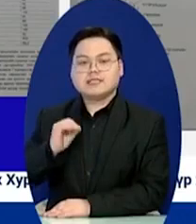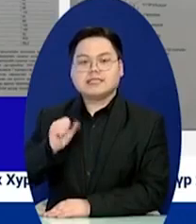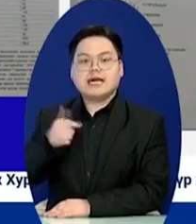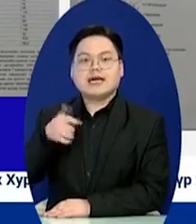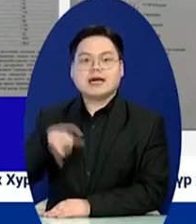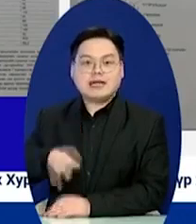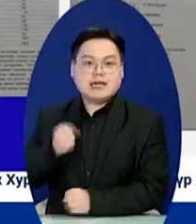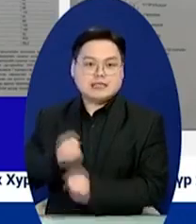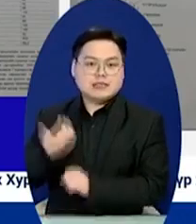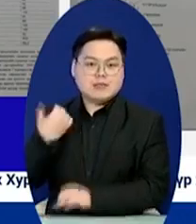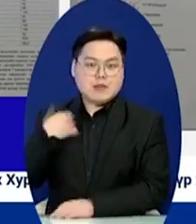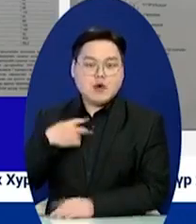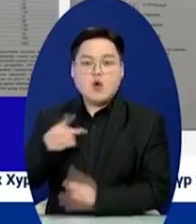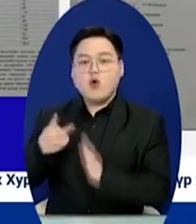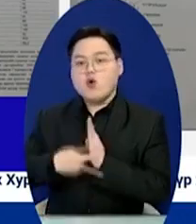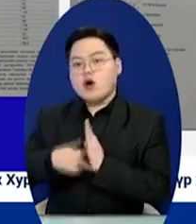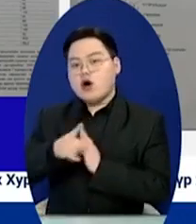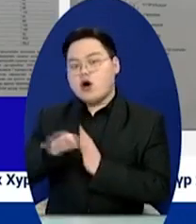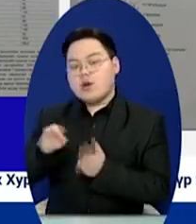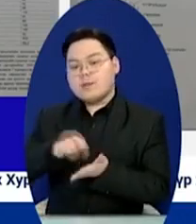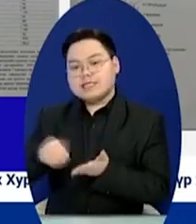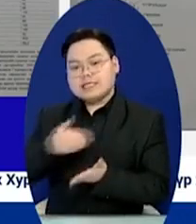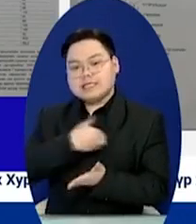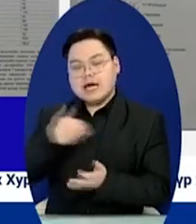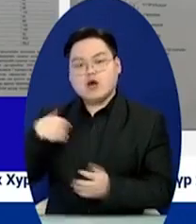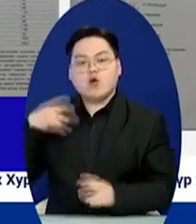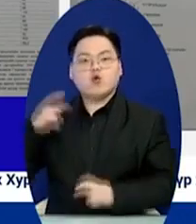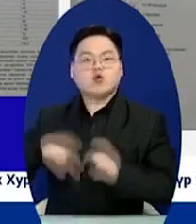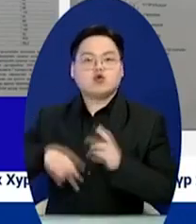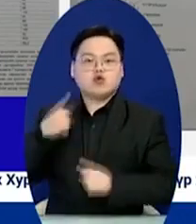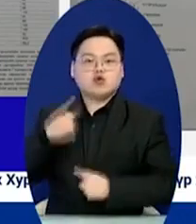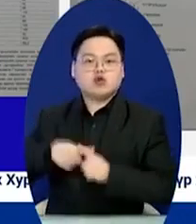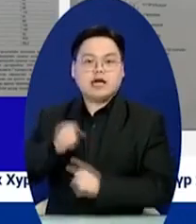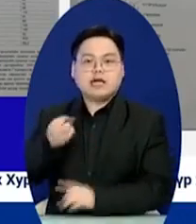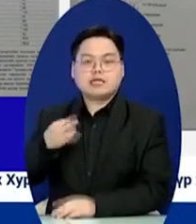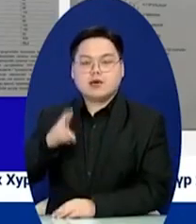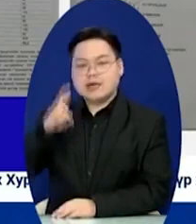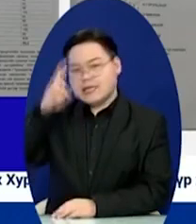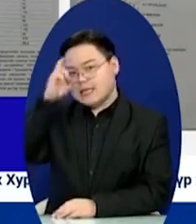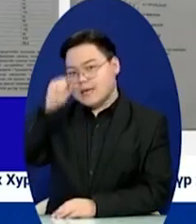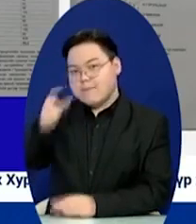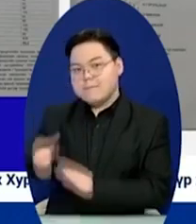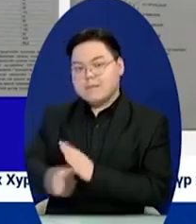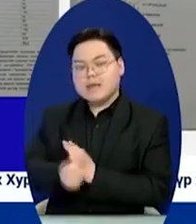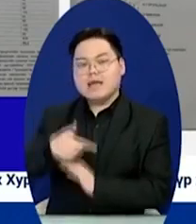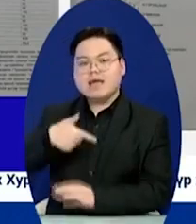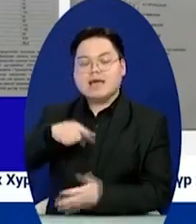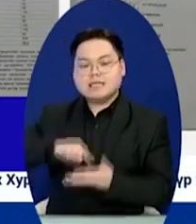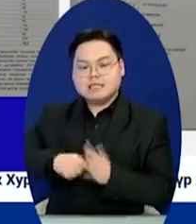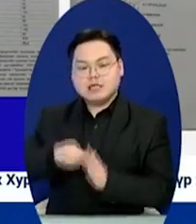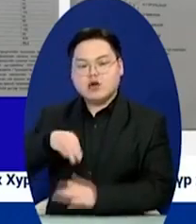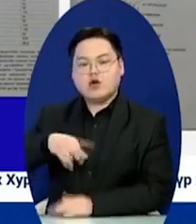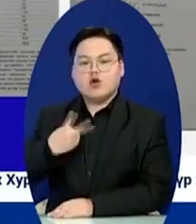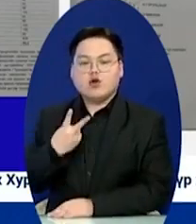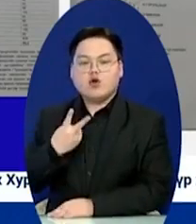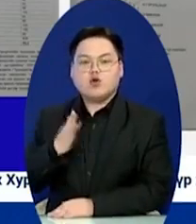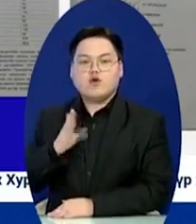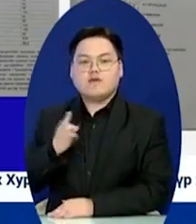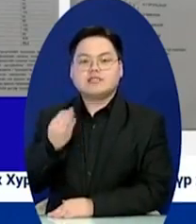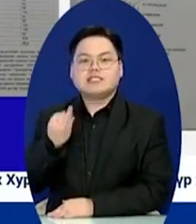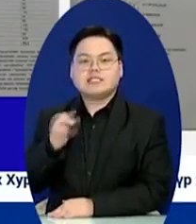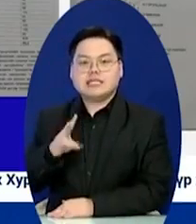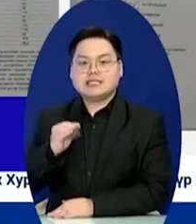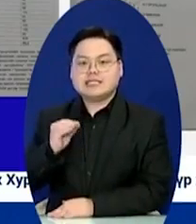Үнэлгээний хорооны нарийн бичгийн дарагаар үйлдвэр хөдөө аж ахуйн яамны стратеги бодлого төлөвлөлтийн газрын мэрэгжлийн гээд төвшин жаргал ажиллаж ирсэн